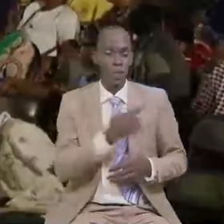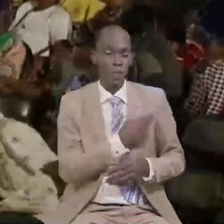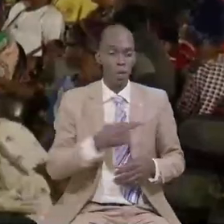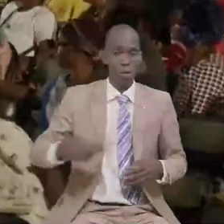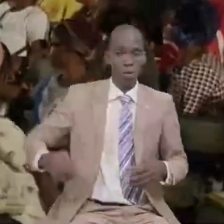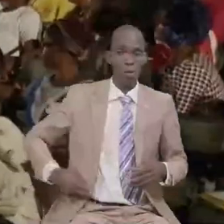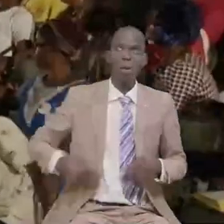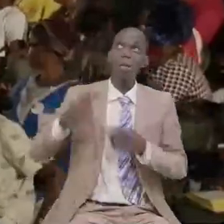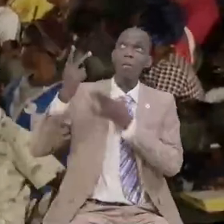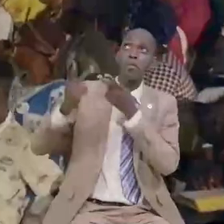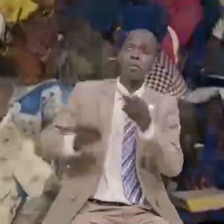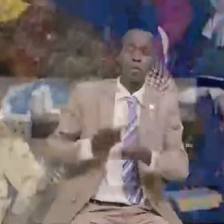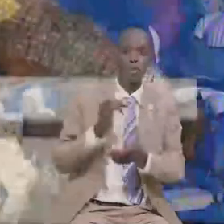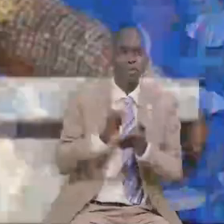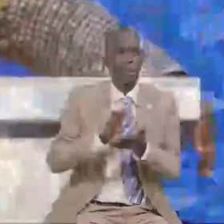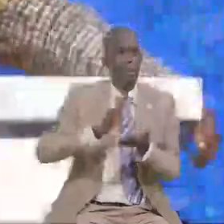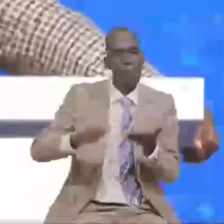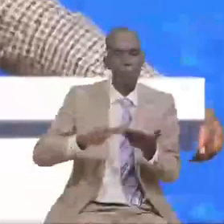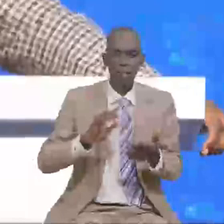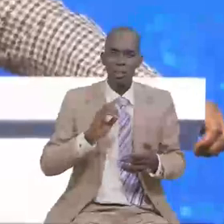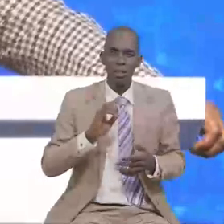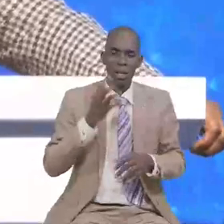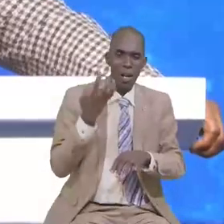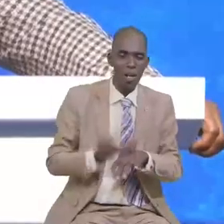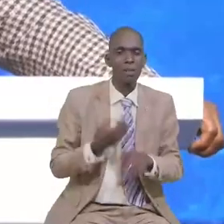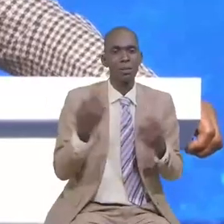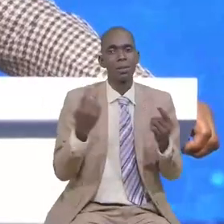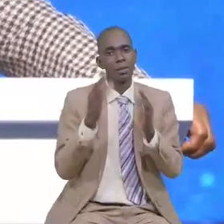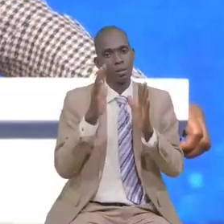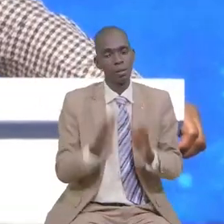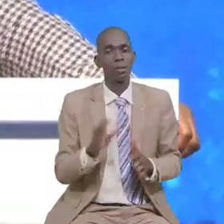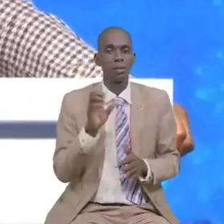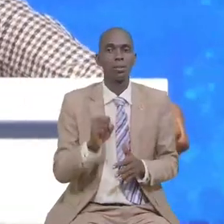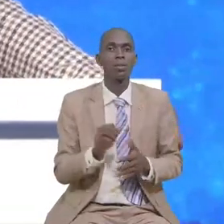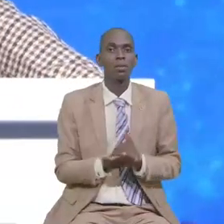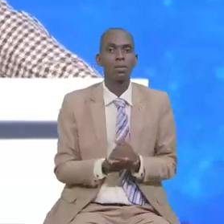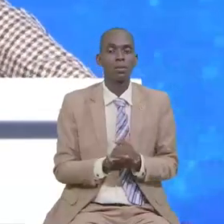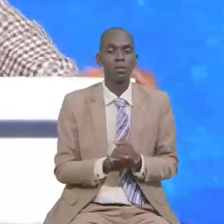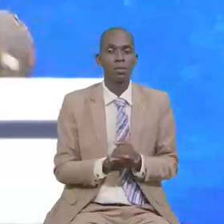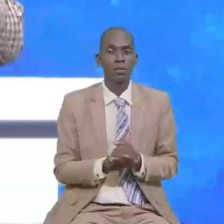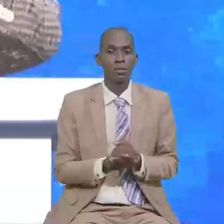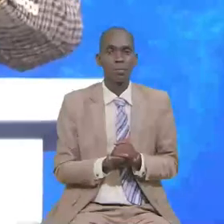La visite royale qui pardonne aux pécheurs sincères.